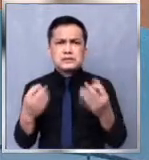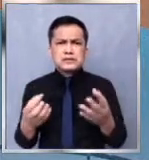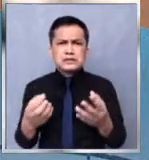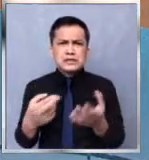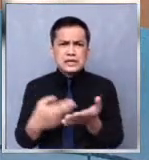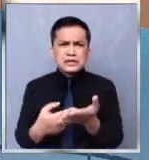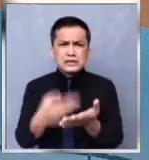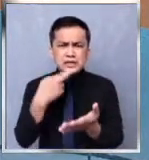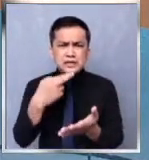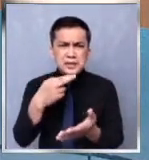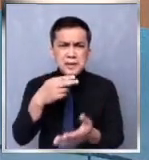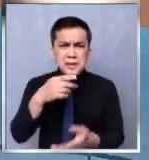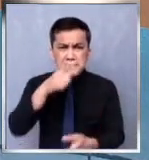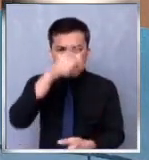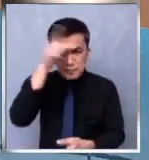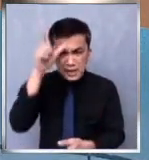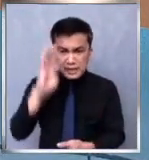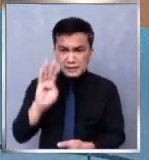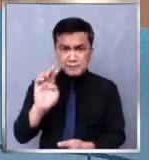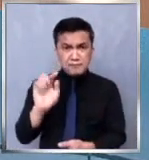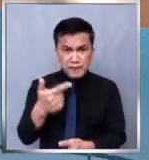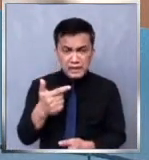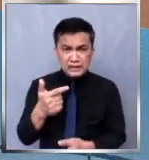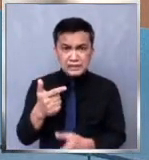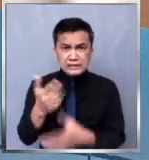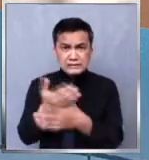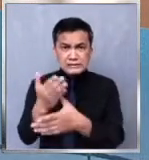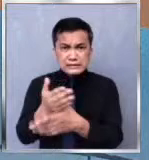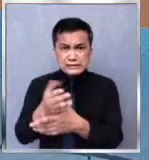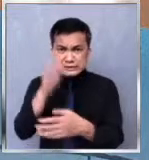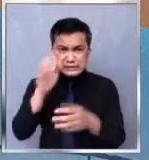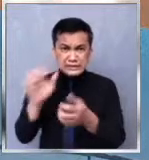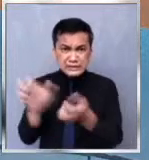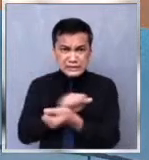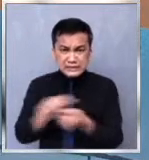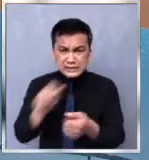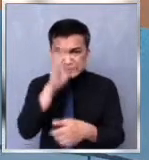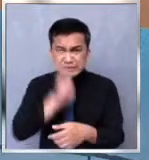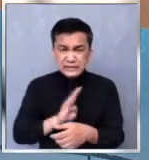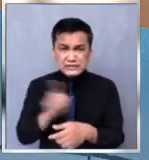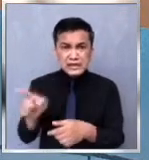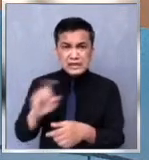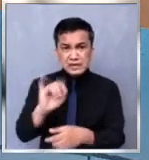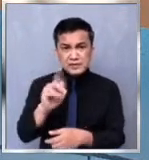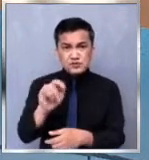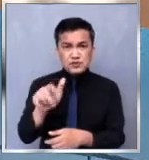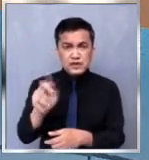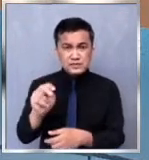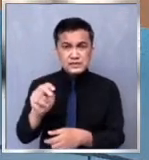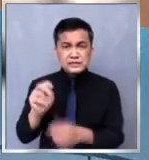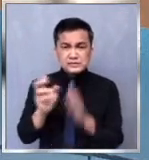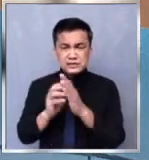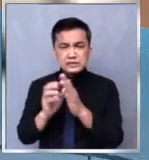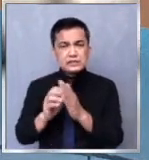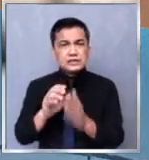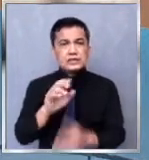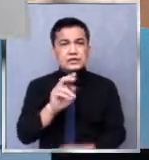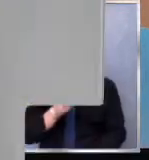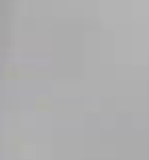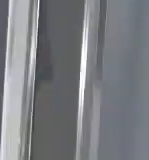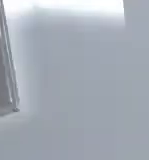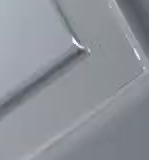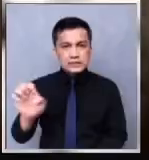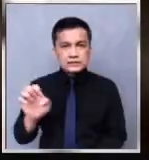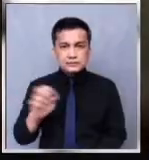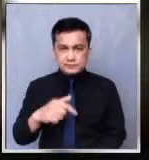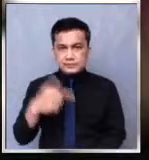o alitangya ang namemerwisyo ngayon sa mga taga Kabanatuan City, Nueva Ecija. At nakatuto, si Nico Wat.